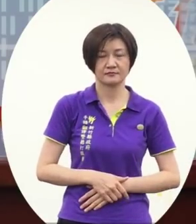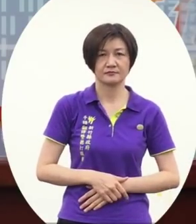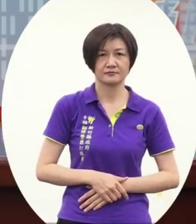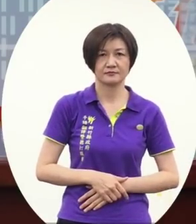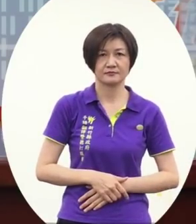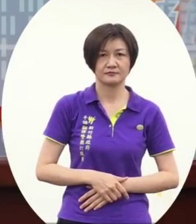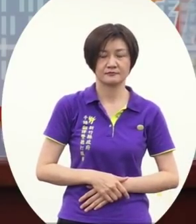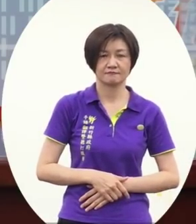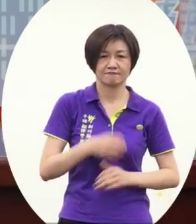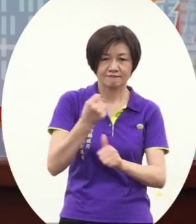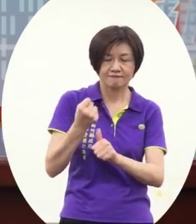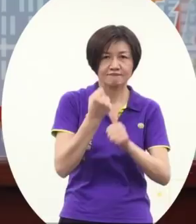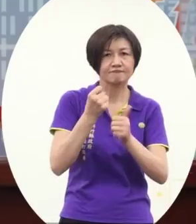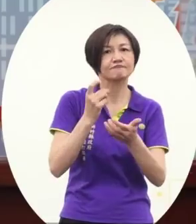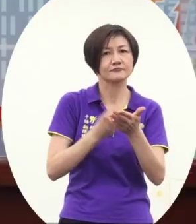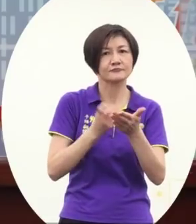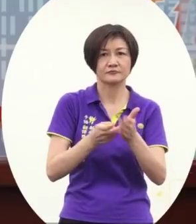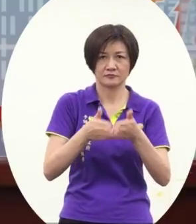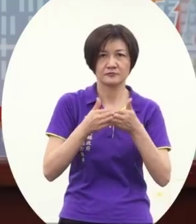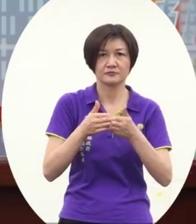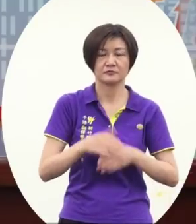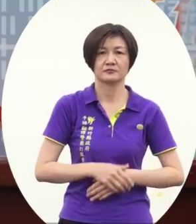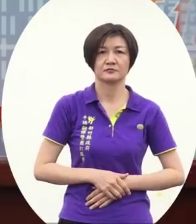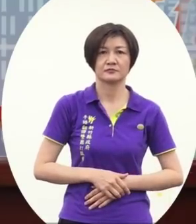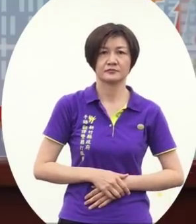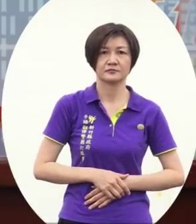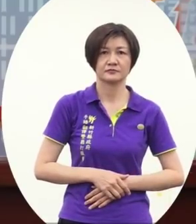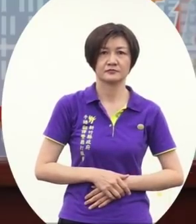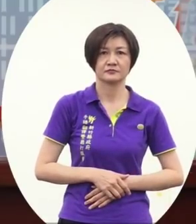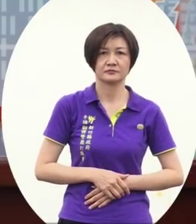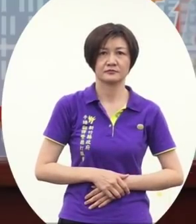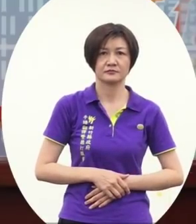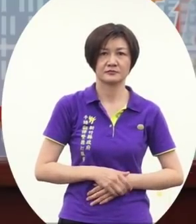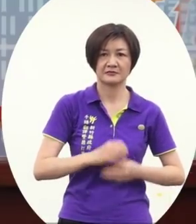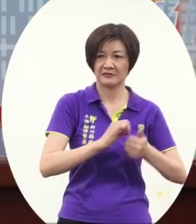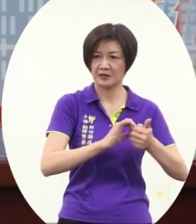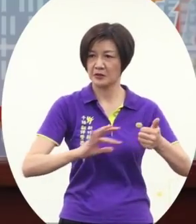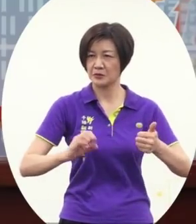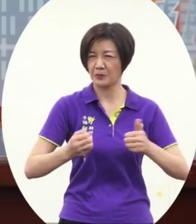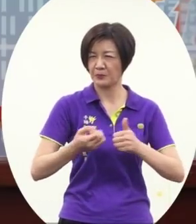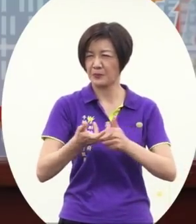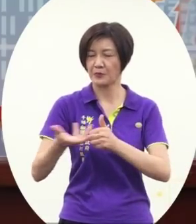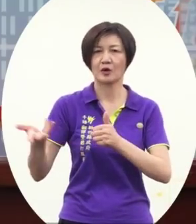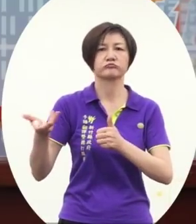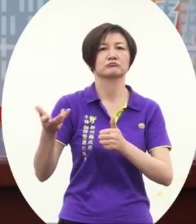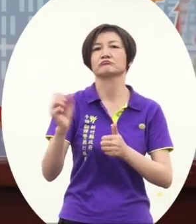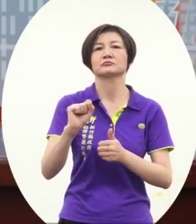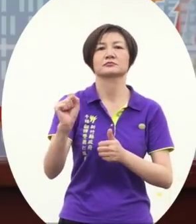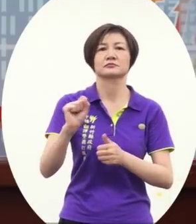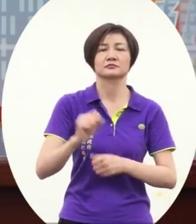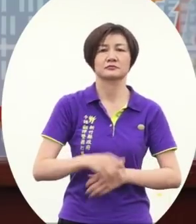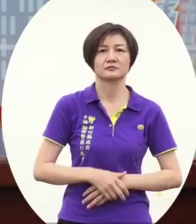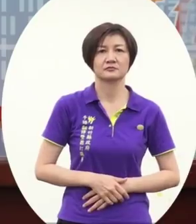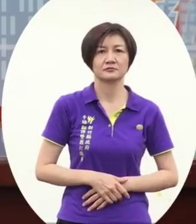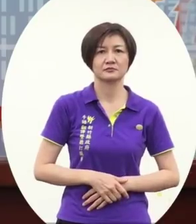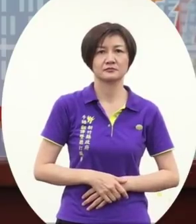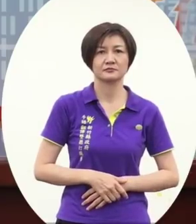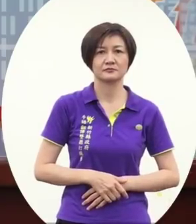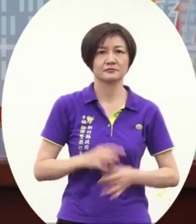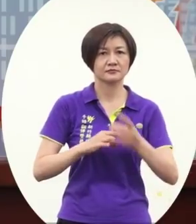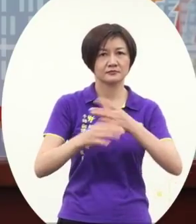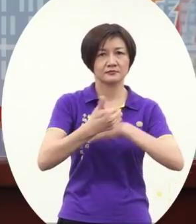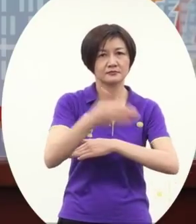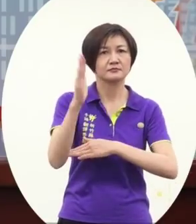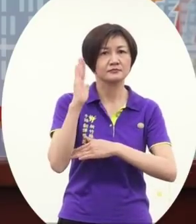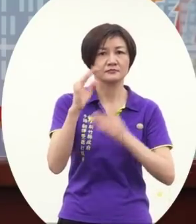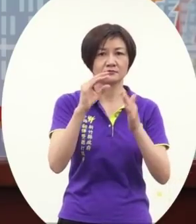来管制，不要造成一个感染源的一个来源。那我们县政府、卫